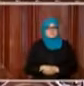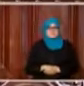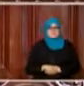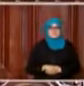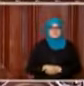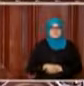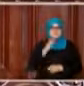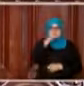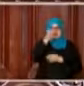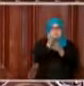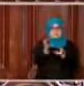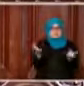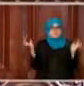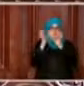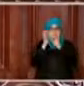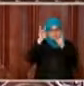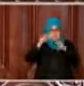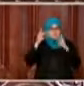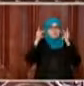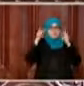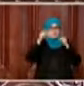أن شعبنا العظيم